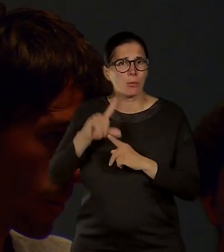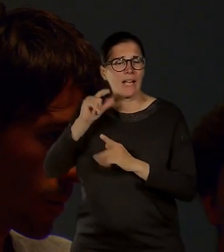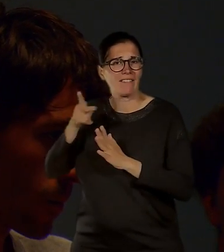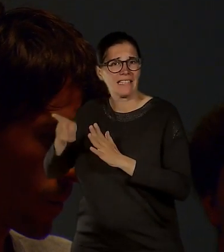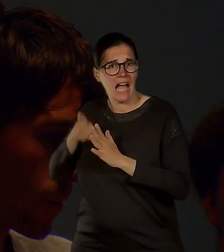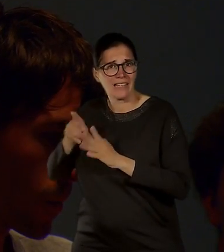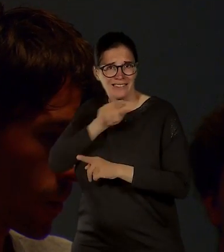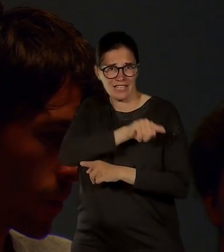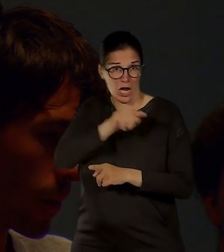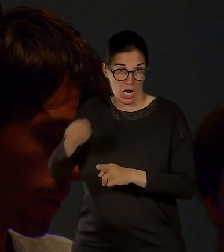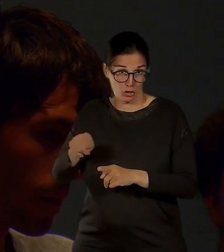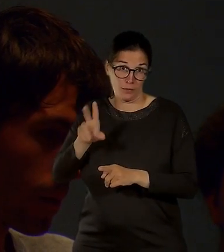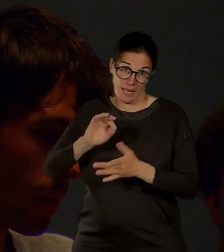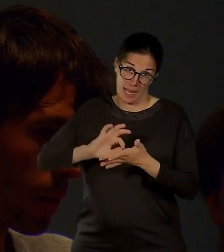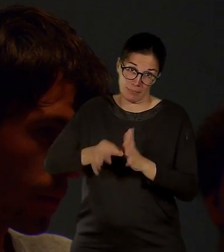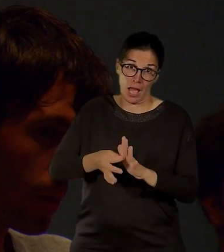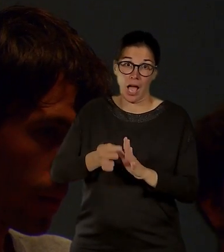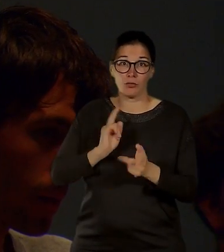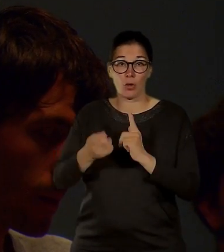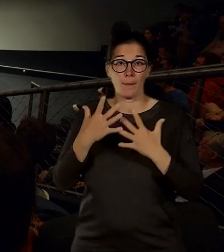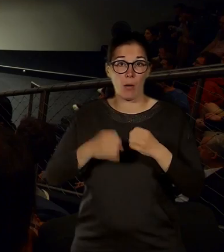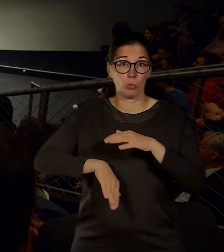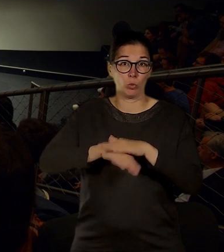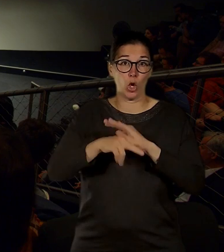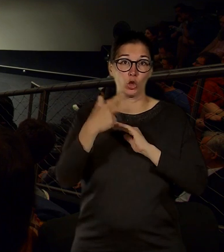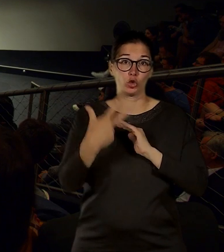rychlosti na 30 km za hodinu.